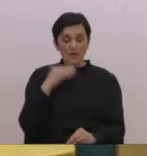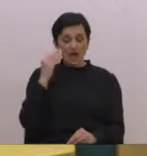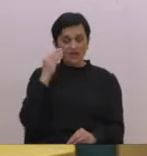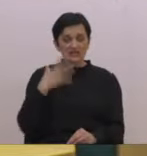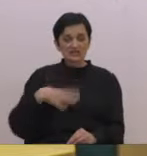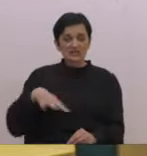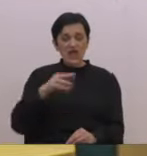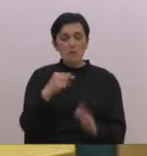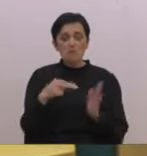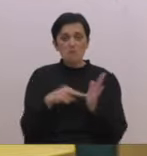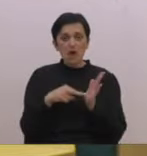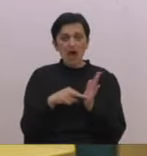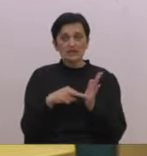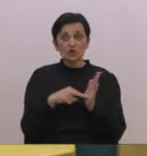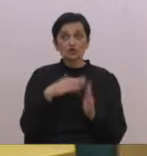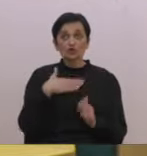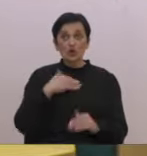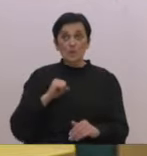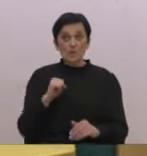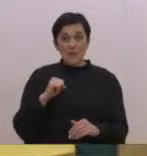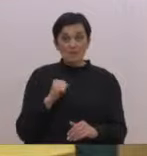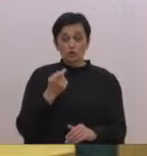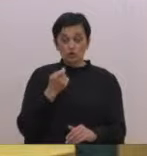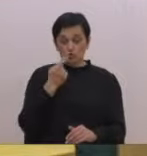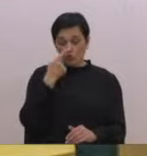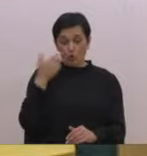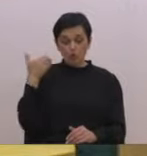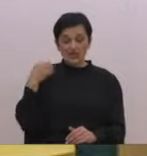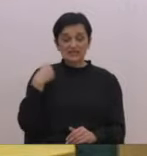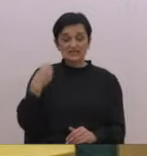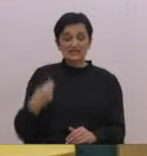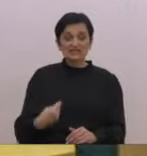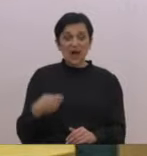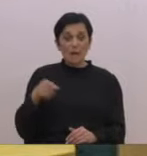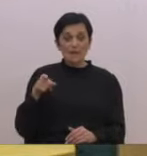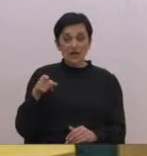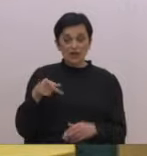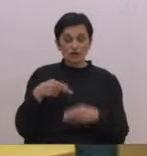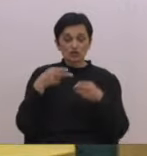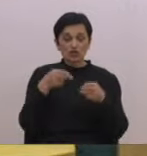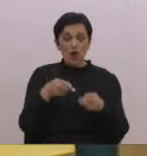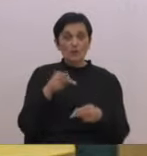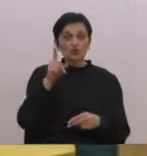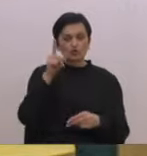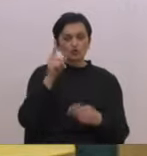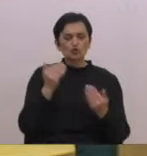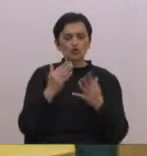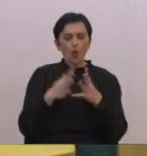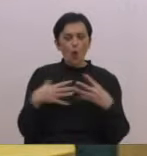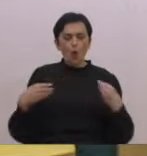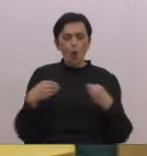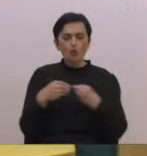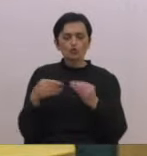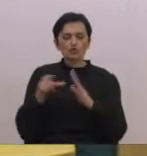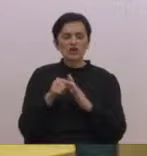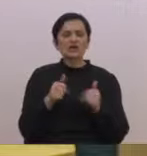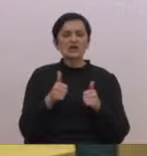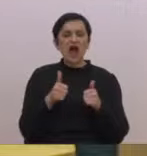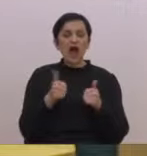sakartveloshi, pasebia. Ce mi-a gobarit, sotahnisin, sabragendidan, chamauida. Iket schoros, telujahtan etat, kargit